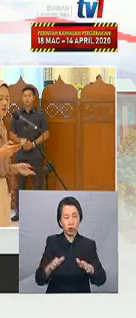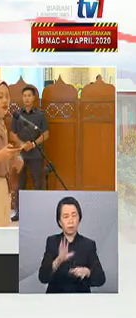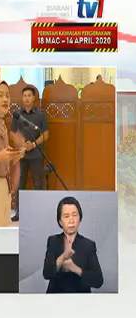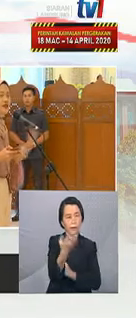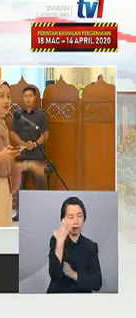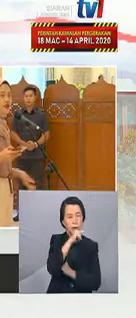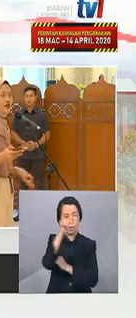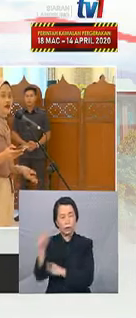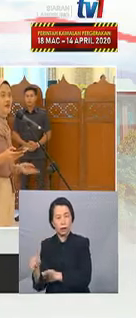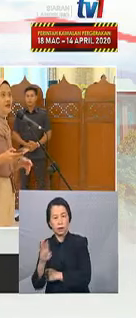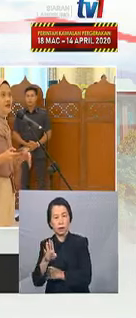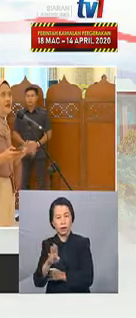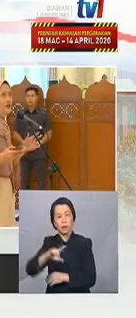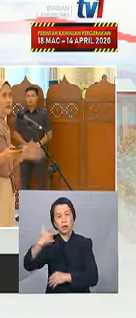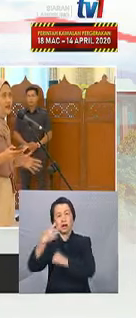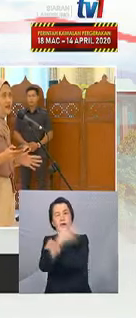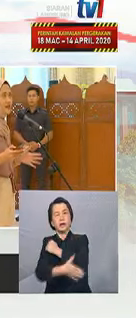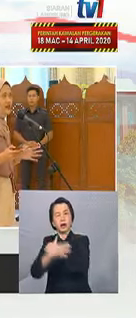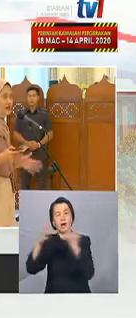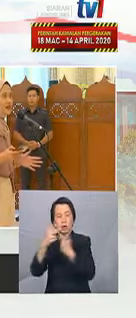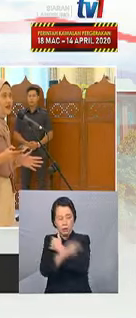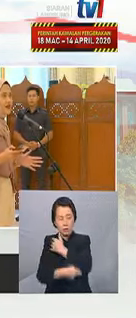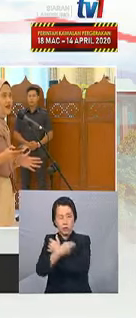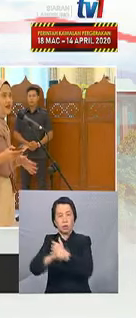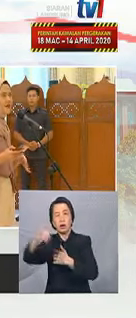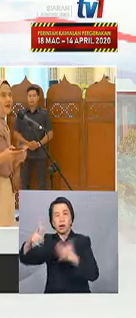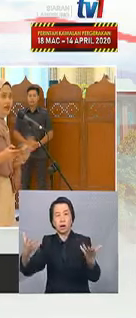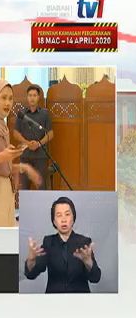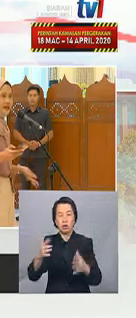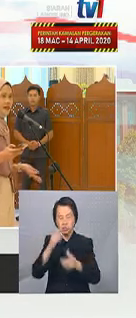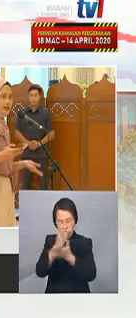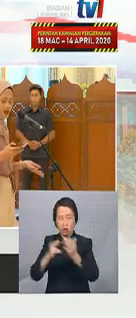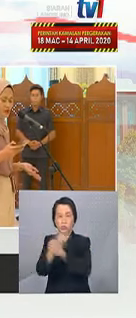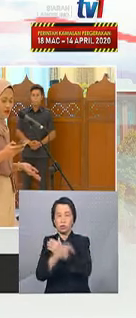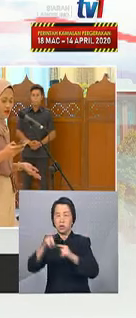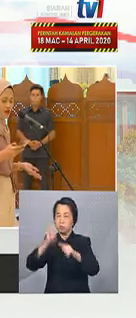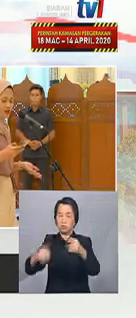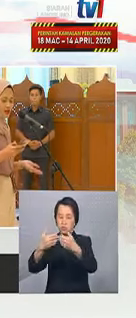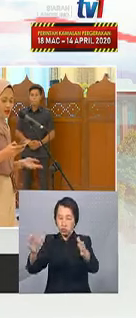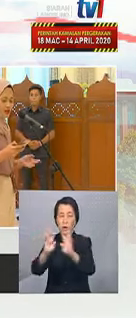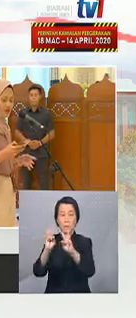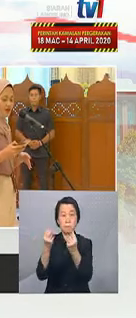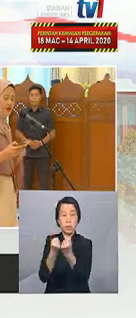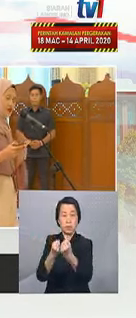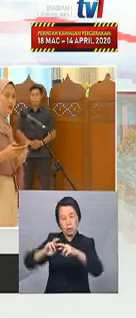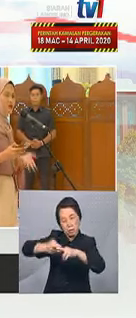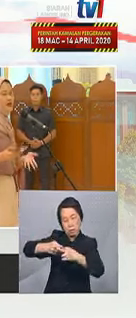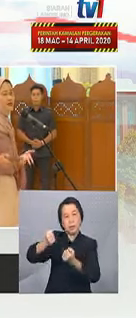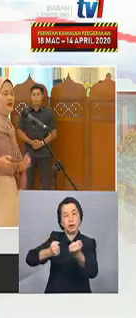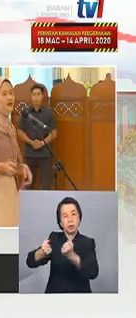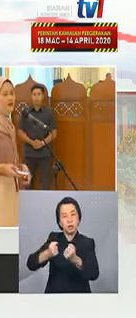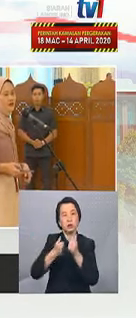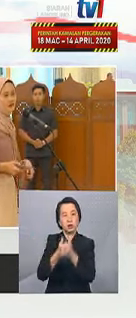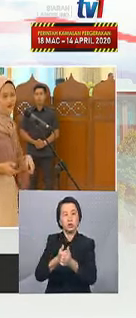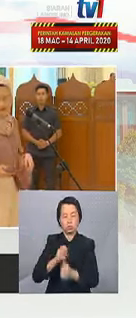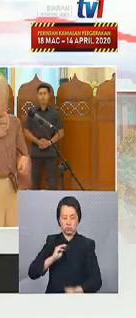untuk memperluaskan ke seluruh negara, tapi sebab ada masih negeri yang tidak membenarkan bengkel dibuka kerana mengikut majlis